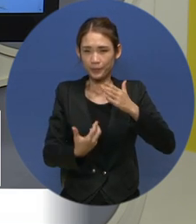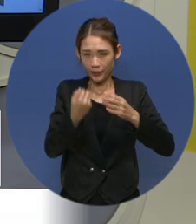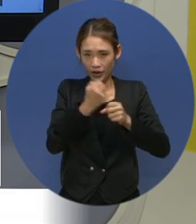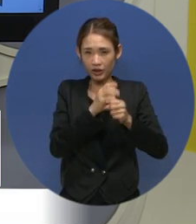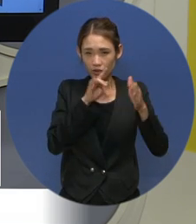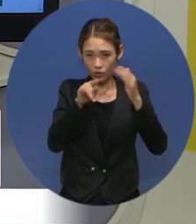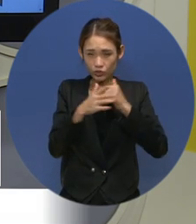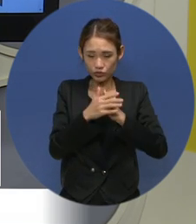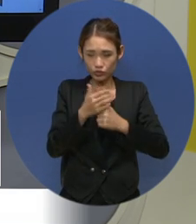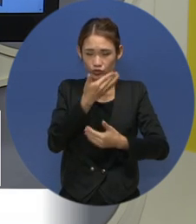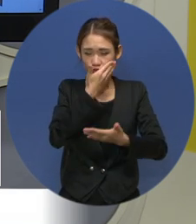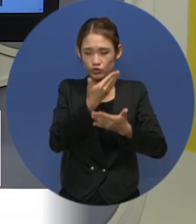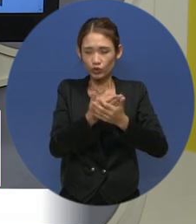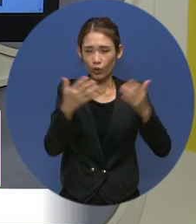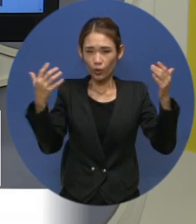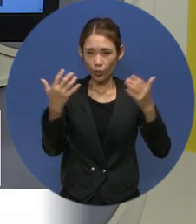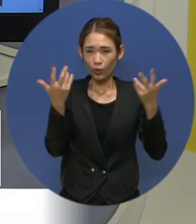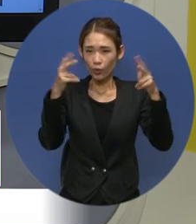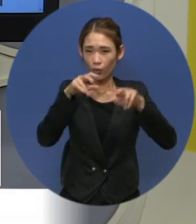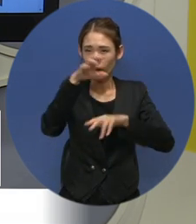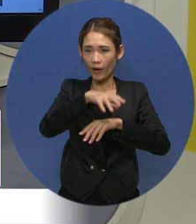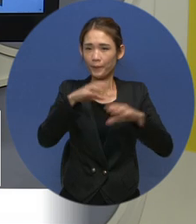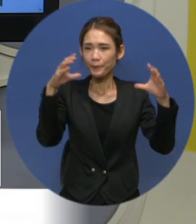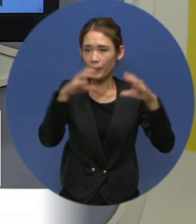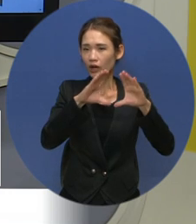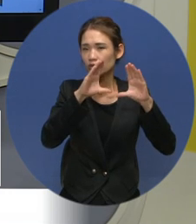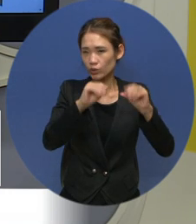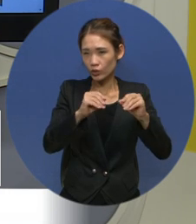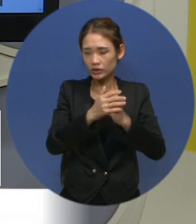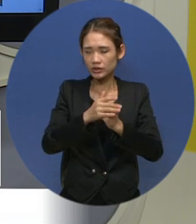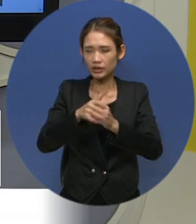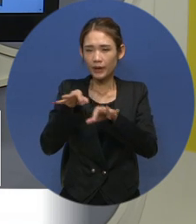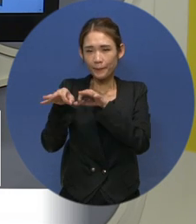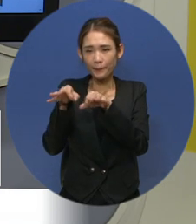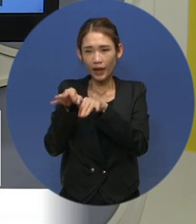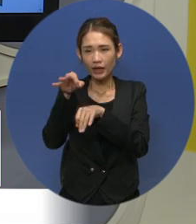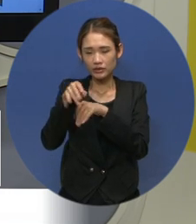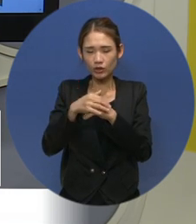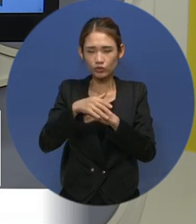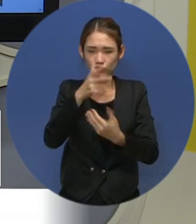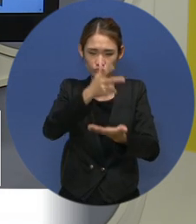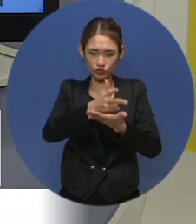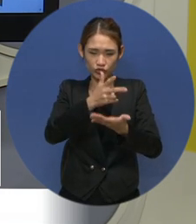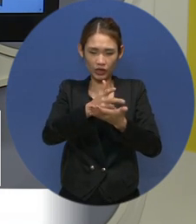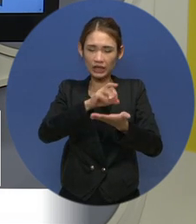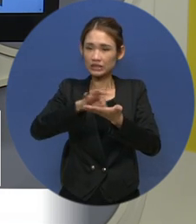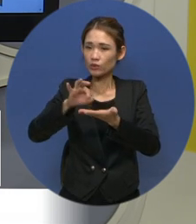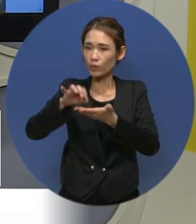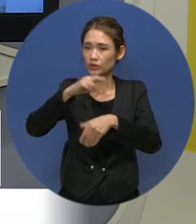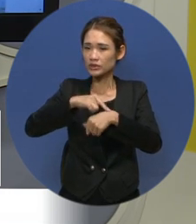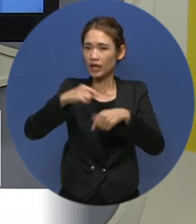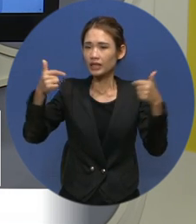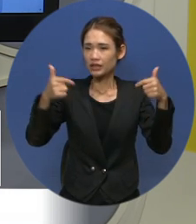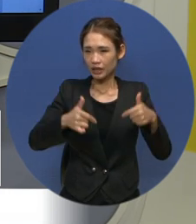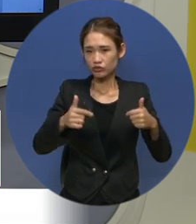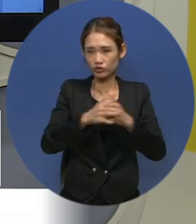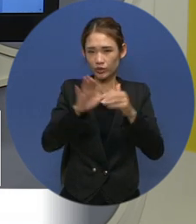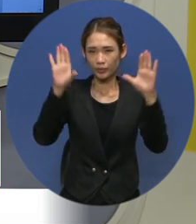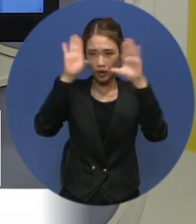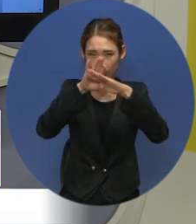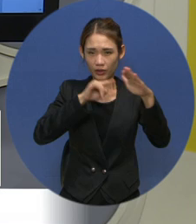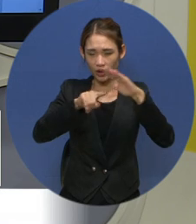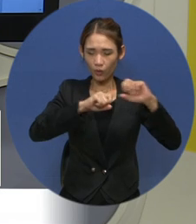공원 밀집지역의 통제와 매점 주차장 이용시 간단 쪽 야간 개도 활동 강화 등을 포함